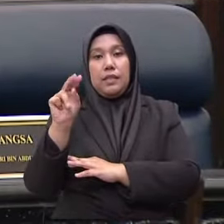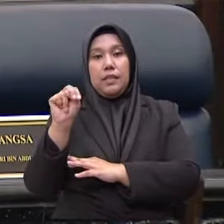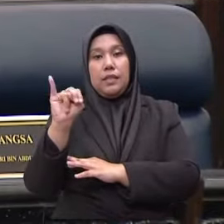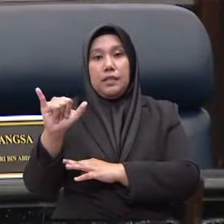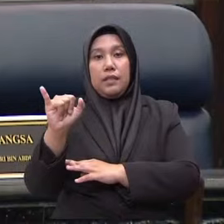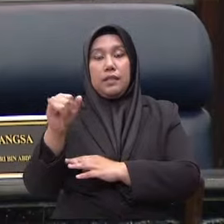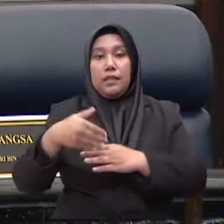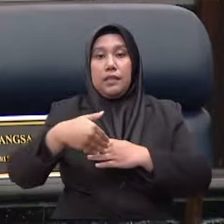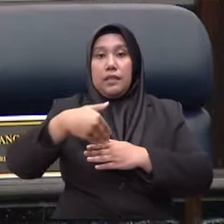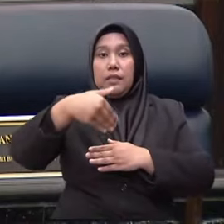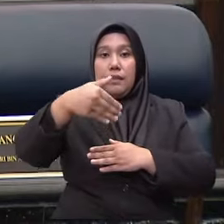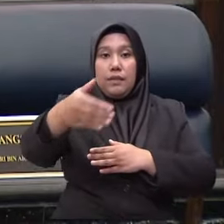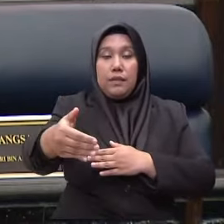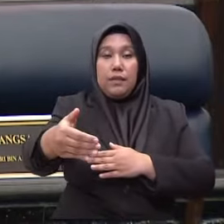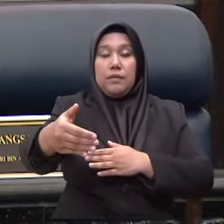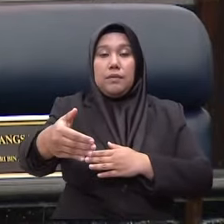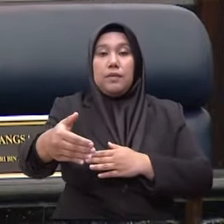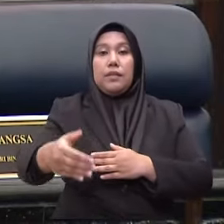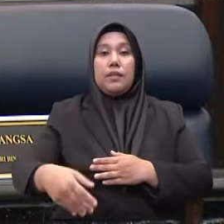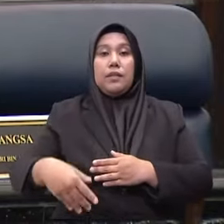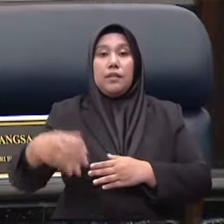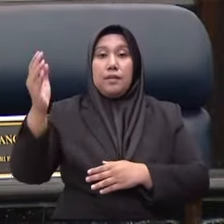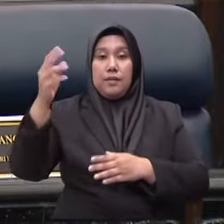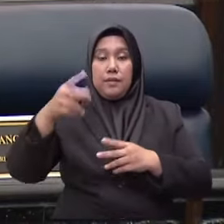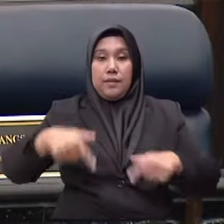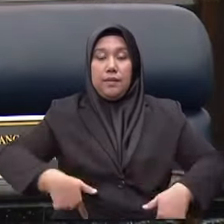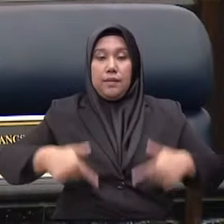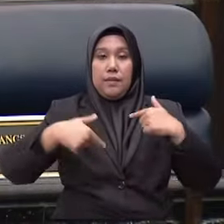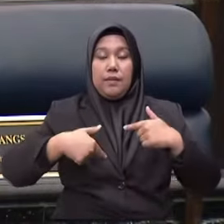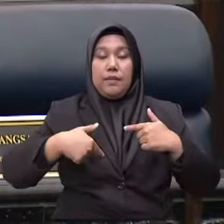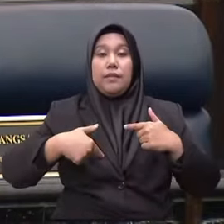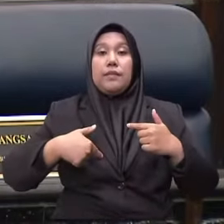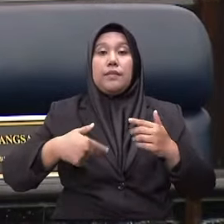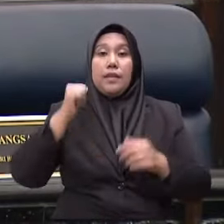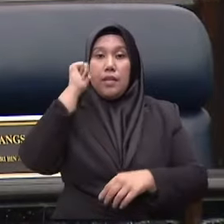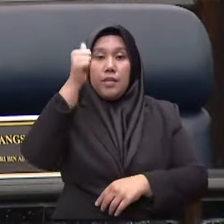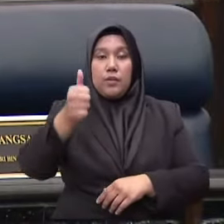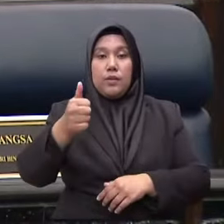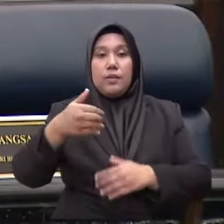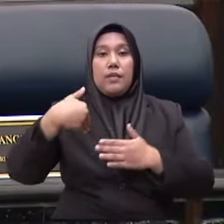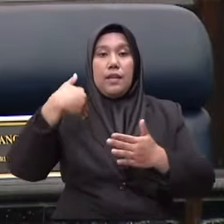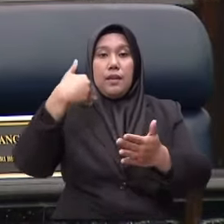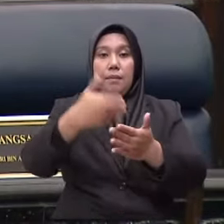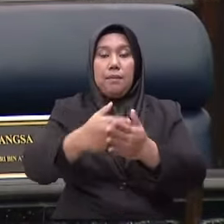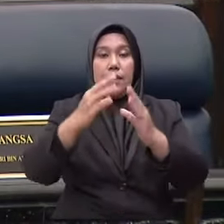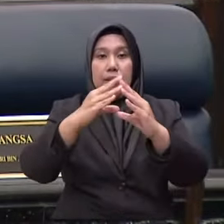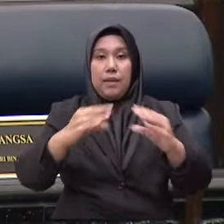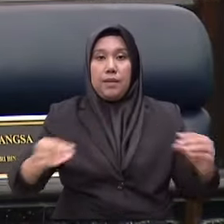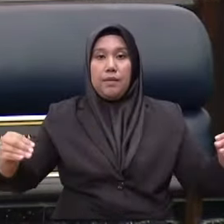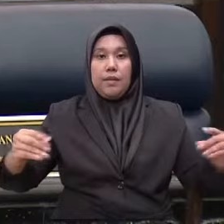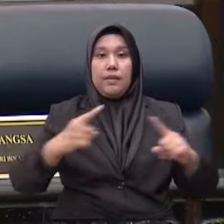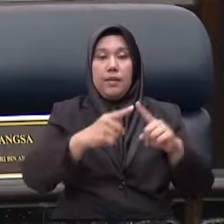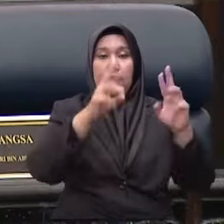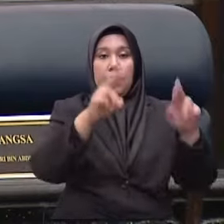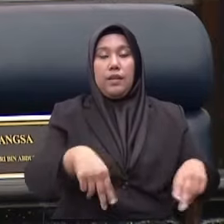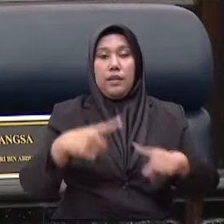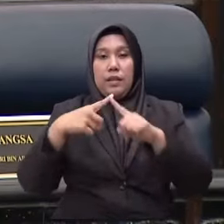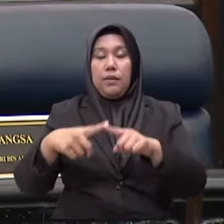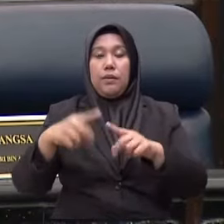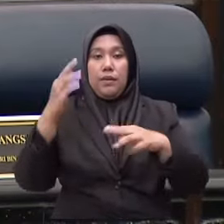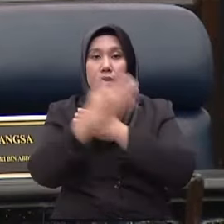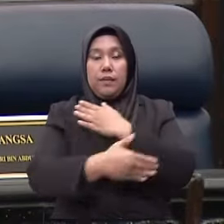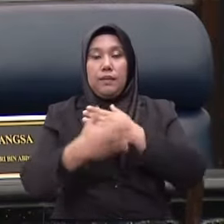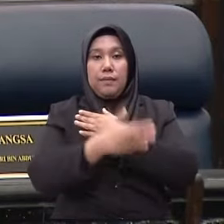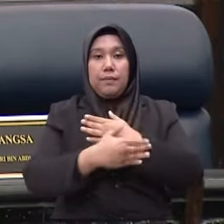mimati subsidi sekiranya subsidi pukal atau blanket subsidi dapat dikurangkan dan seterusnya dihentikan